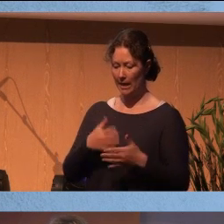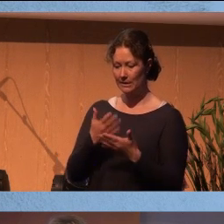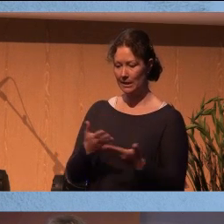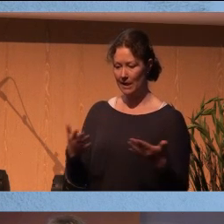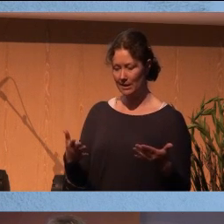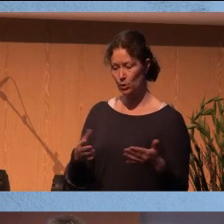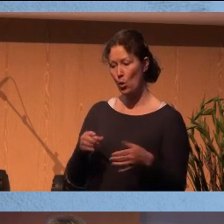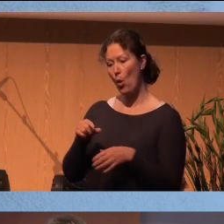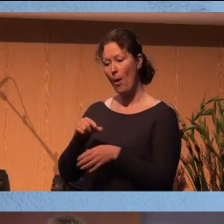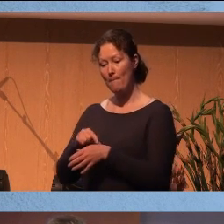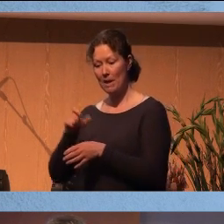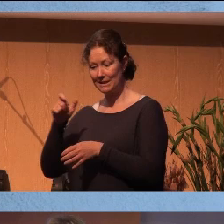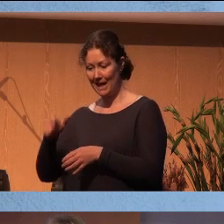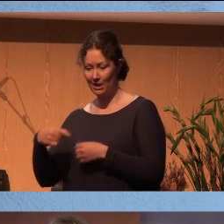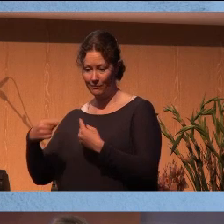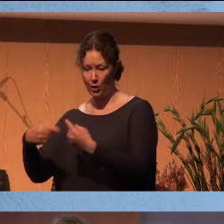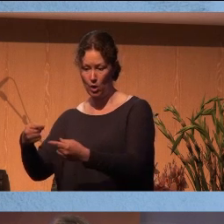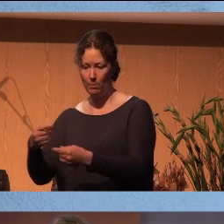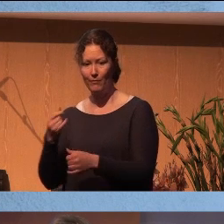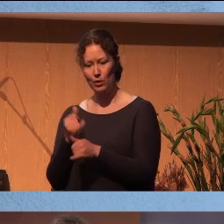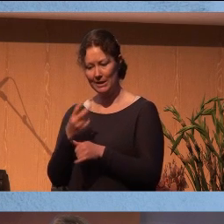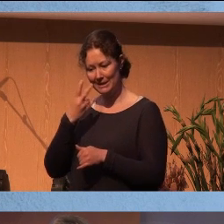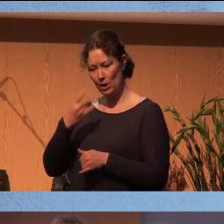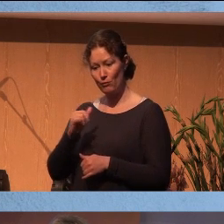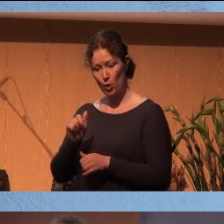og pasientforløpet se ut for brukeren?